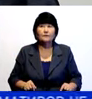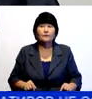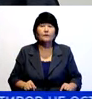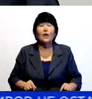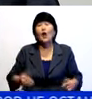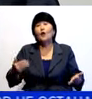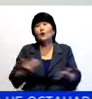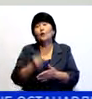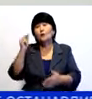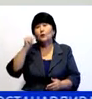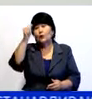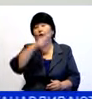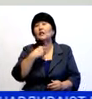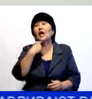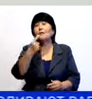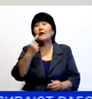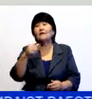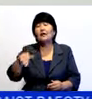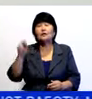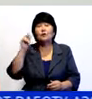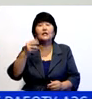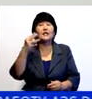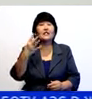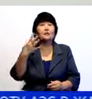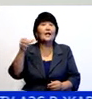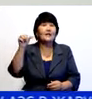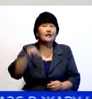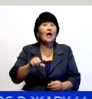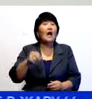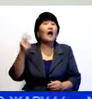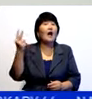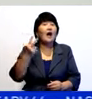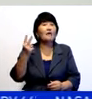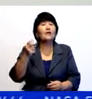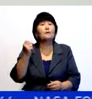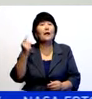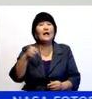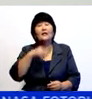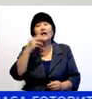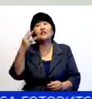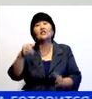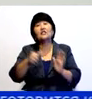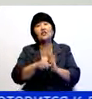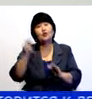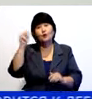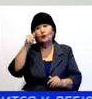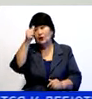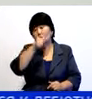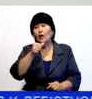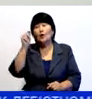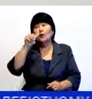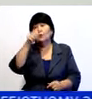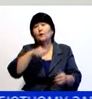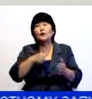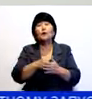В новом учебном году первоклассники будут учиться 35 недель, а со 2 по 11 классы 36 учебных недель. Учебный год продлится